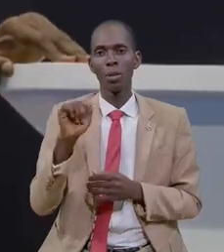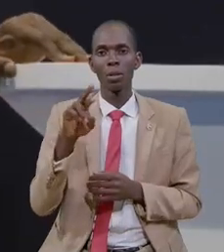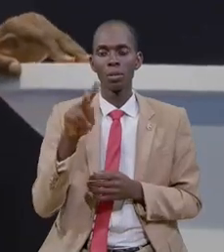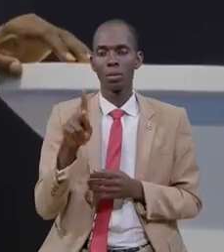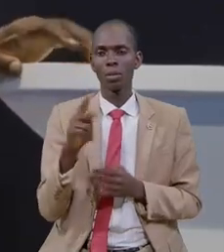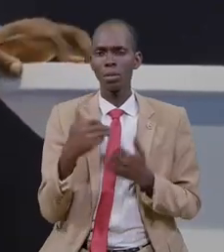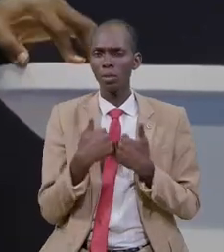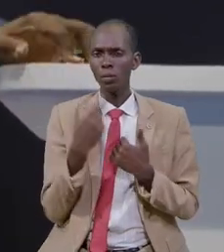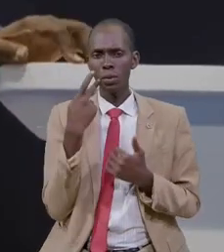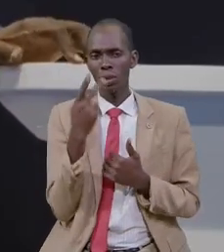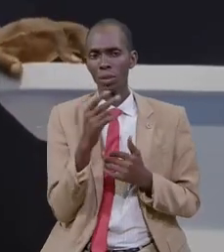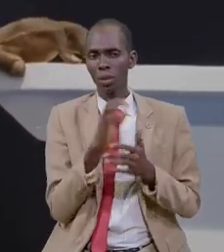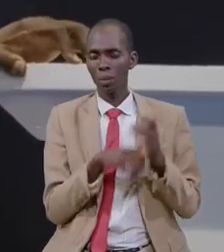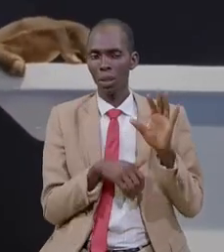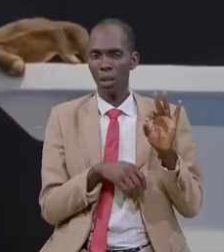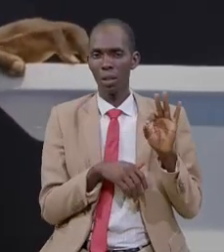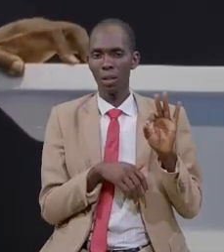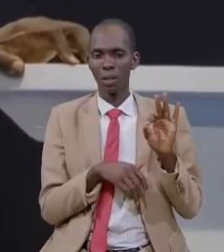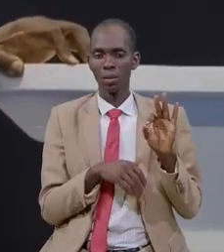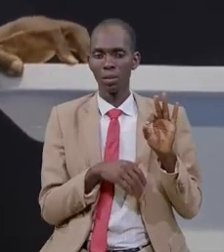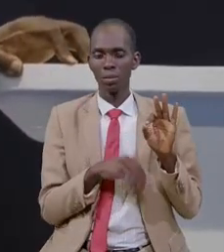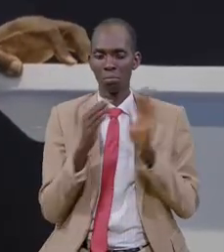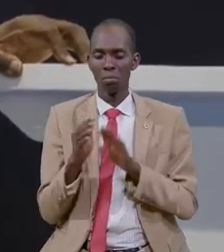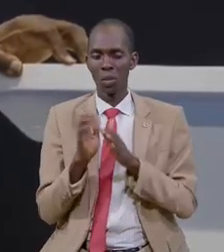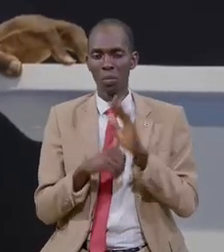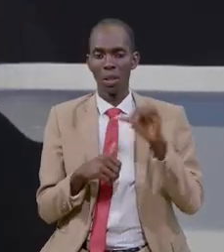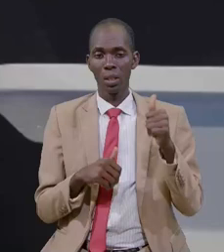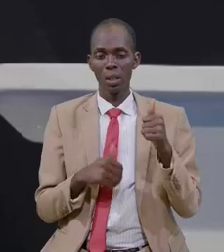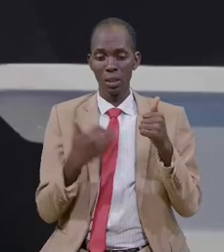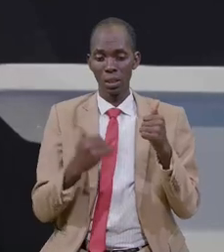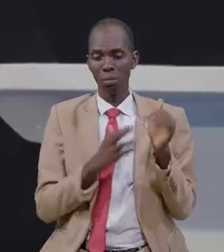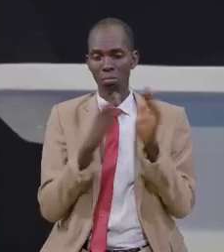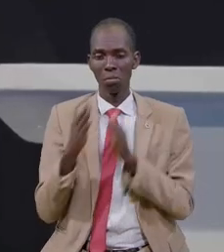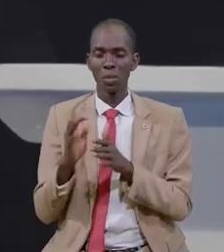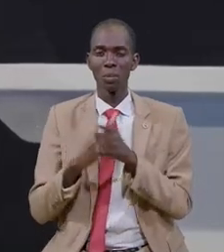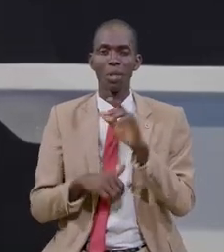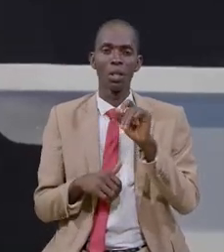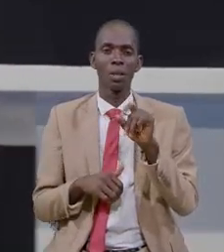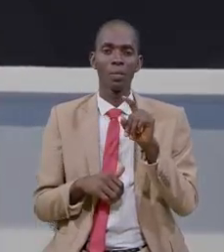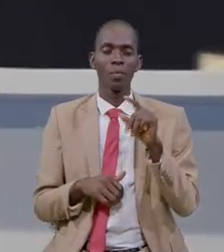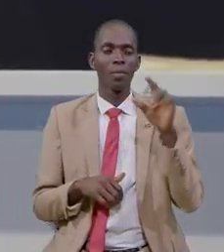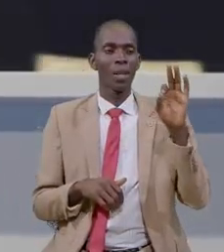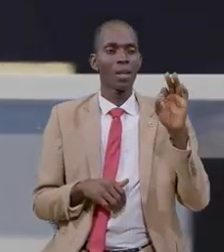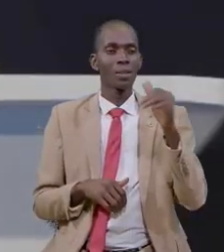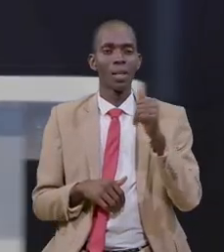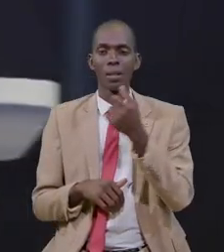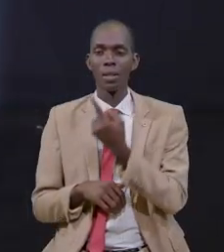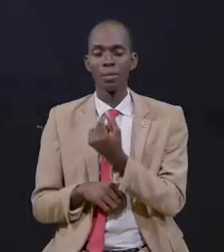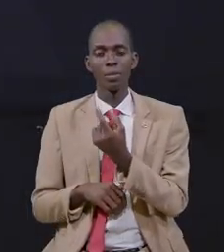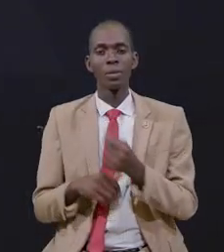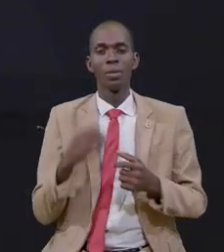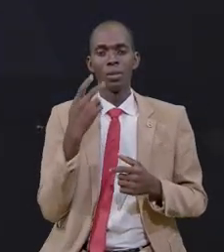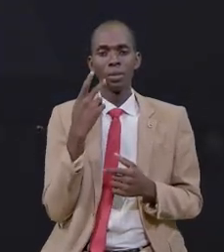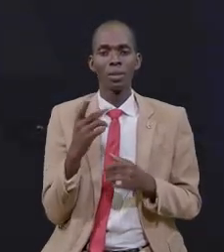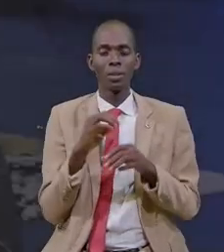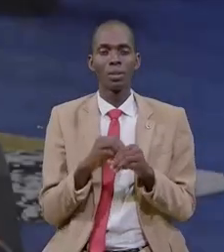11. Vous voyez chapitre 9, chapitre 10 et maintenant chapitre 11. 9, 10, 11.